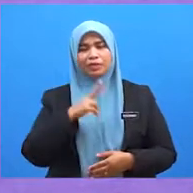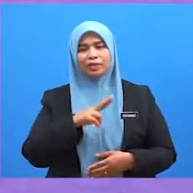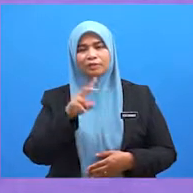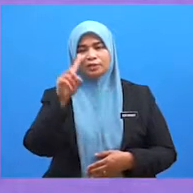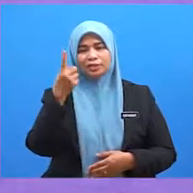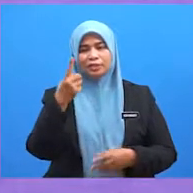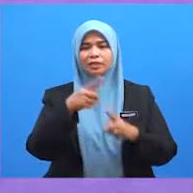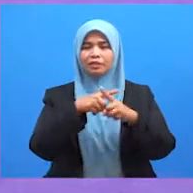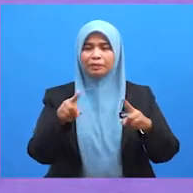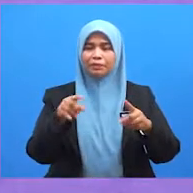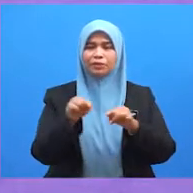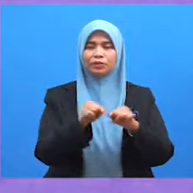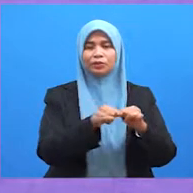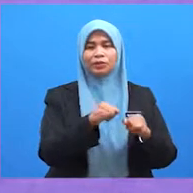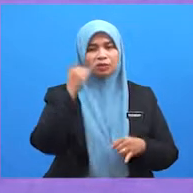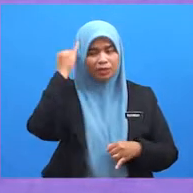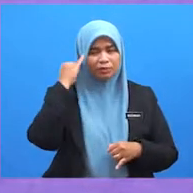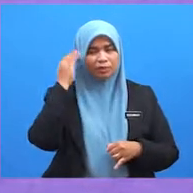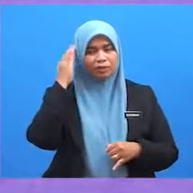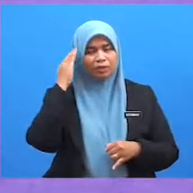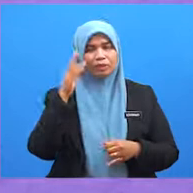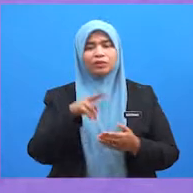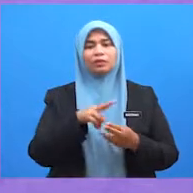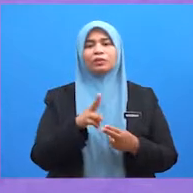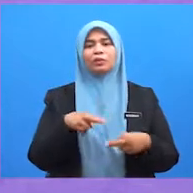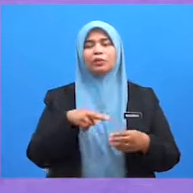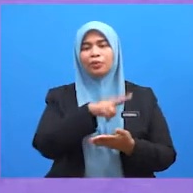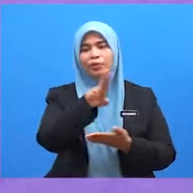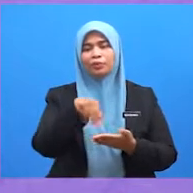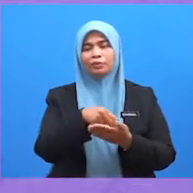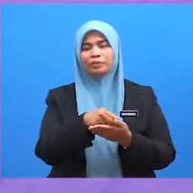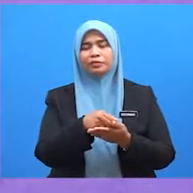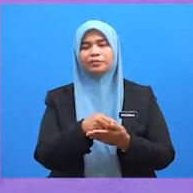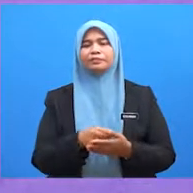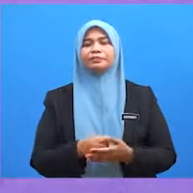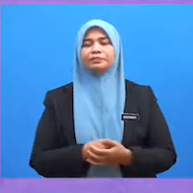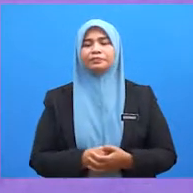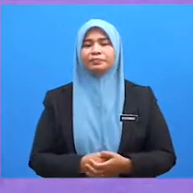juga ilmu pengetahuan umum termasuk falsafah.